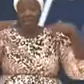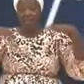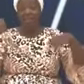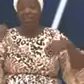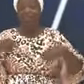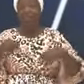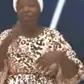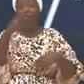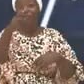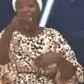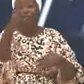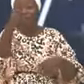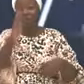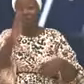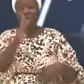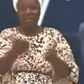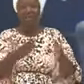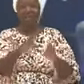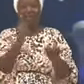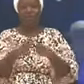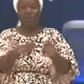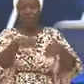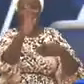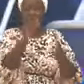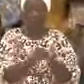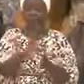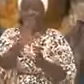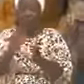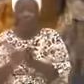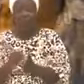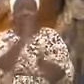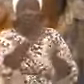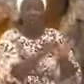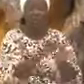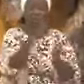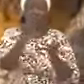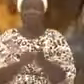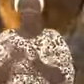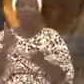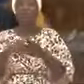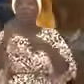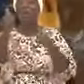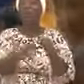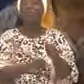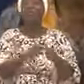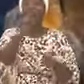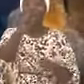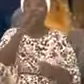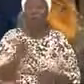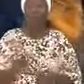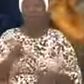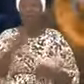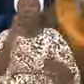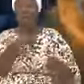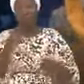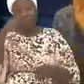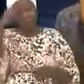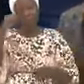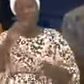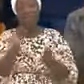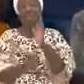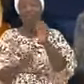et ici ça c'est pour toi ça c'est pour toi ça c'est pour toi et à chacun parce que ce que je